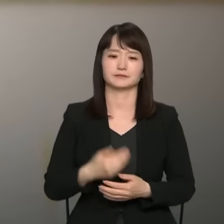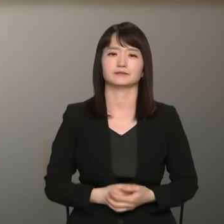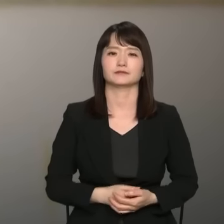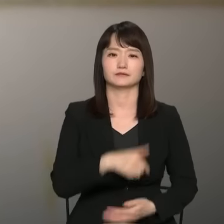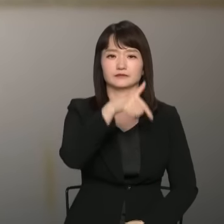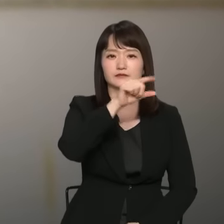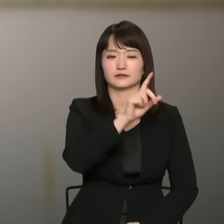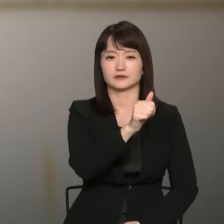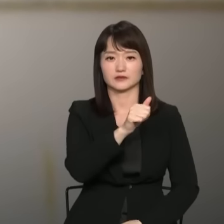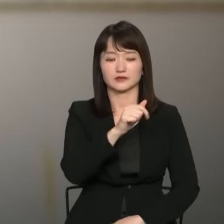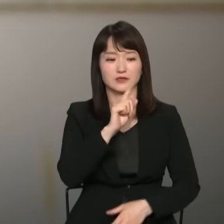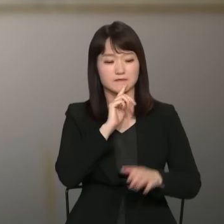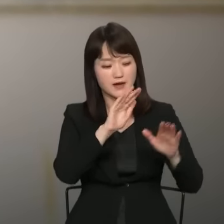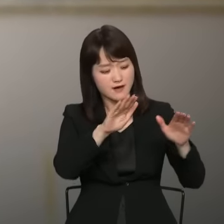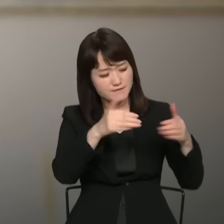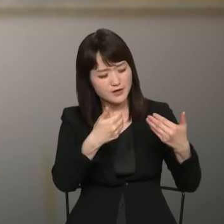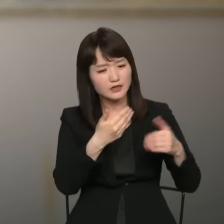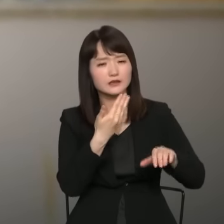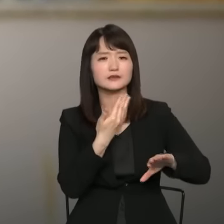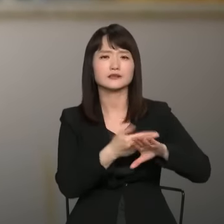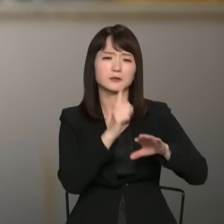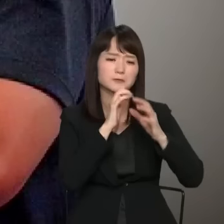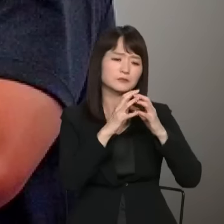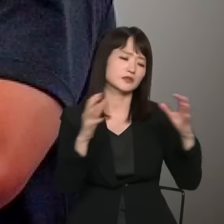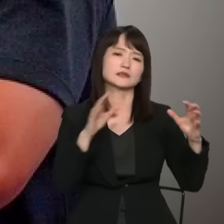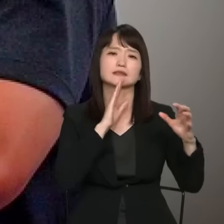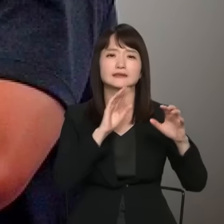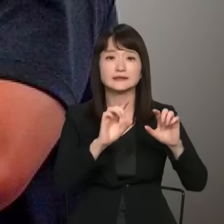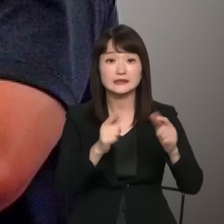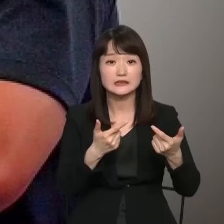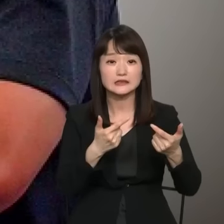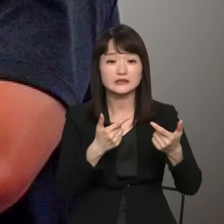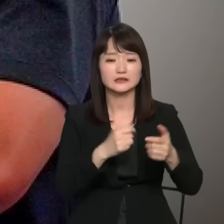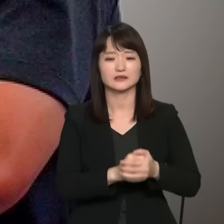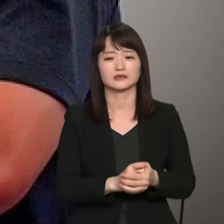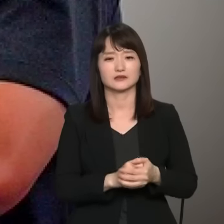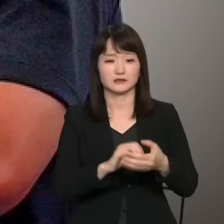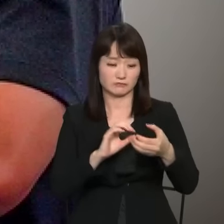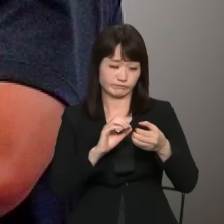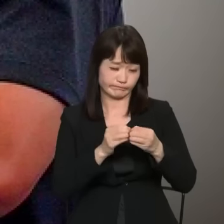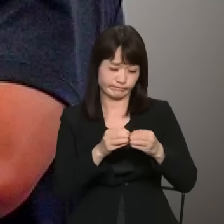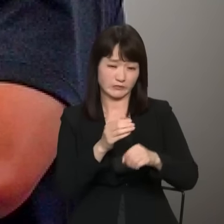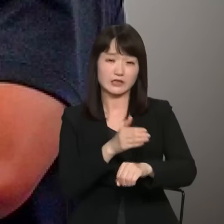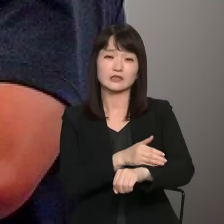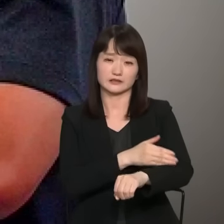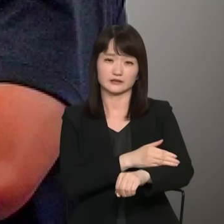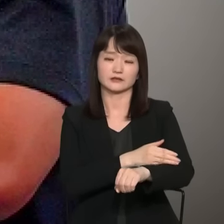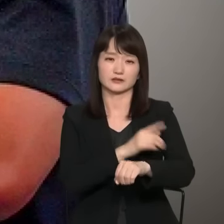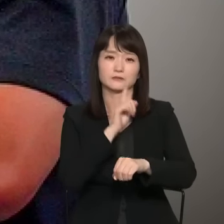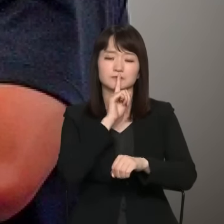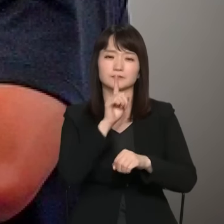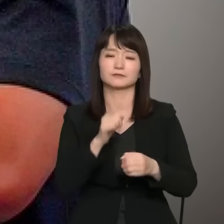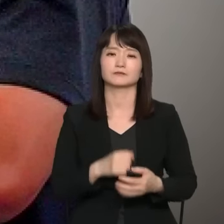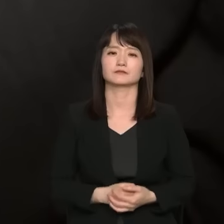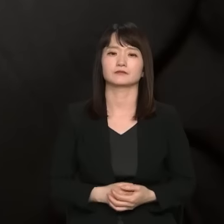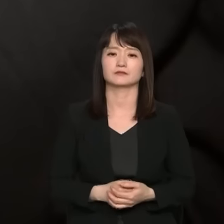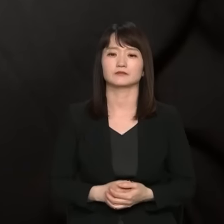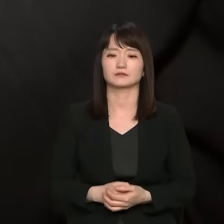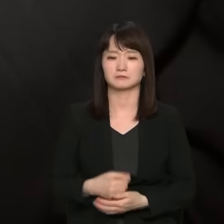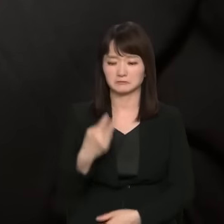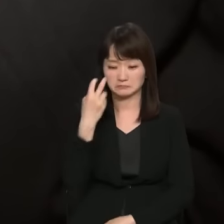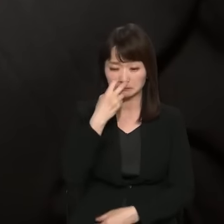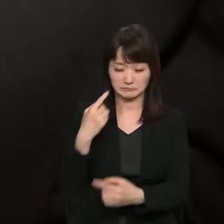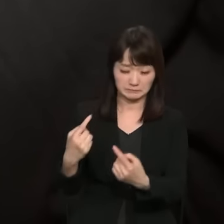훈련사는 폭언 등 다른 논란들에 대해서도 사실이 아니거나 지나치게 왜곡, 과장됐다고 했습니다. 이에 감시